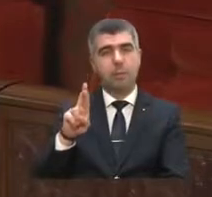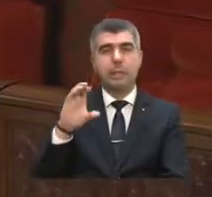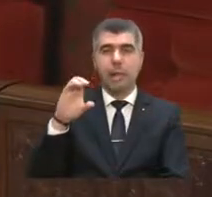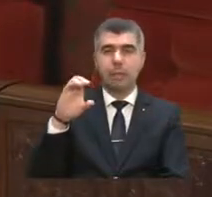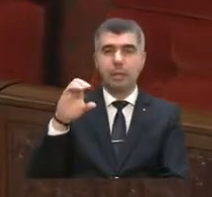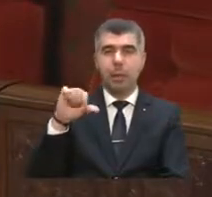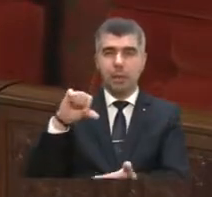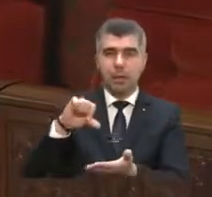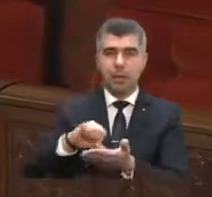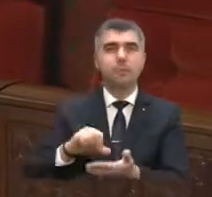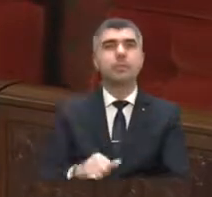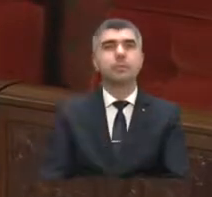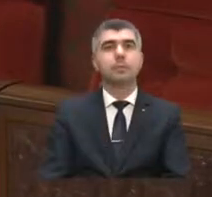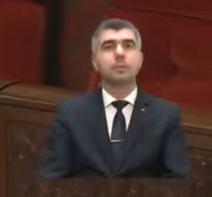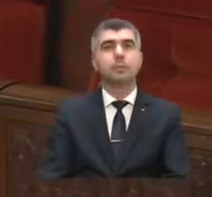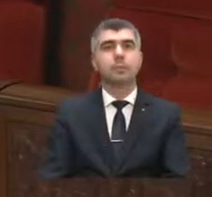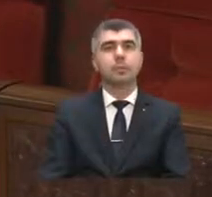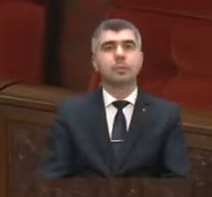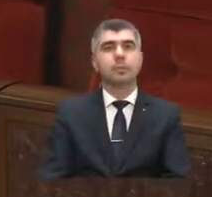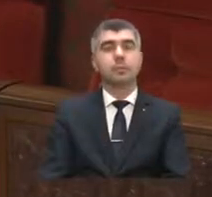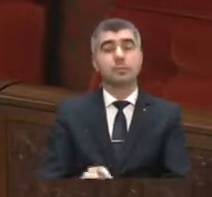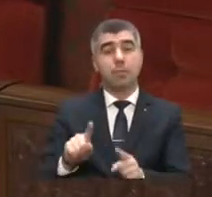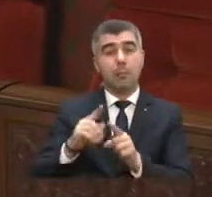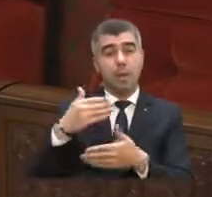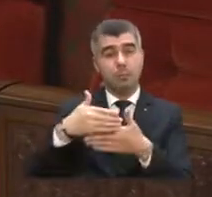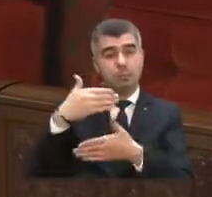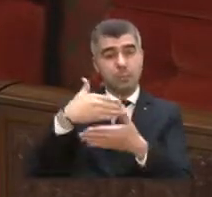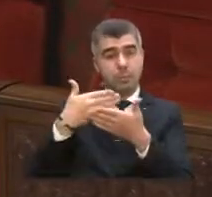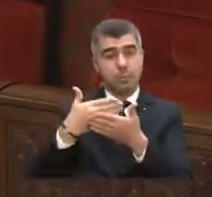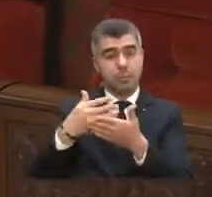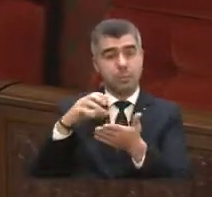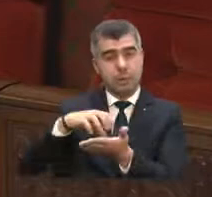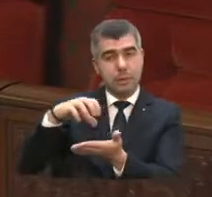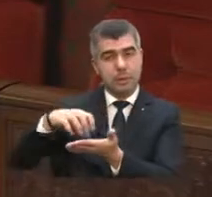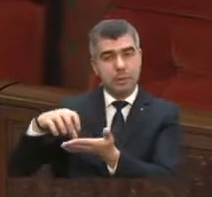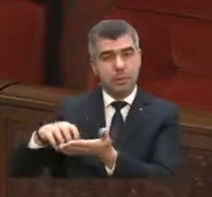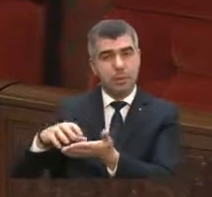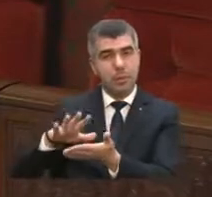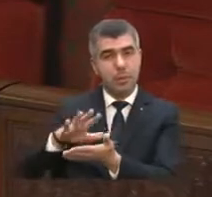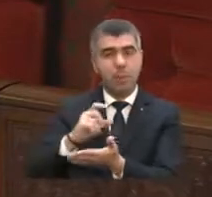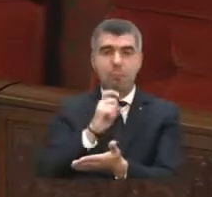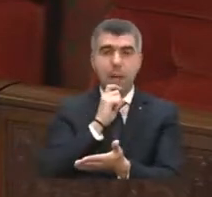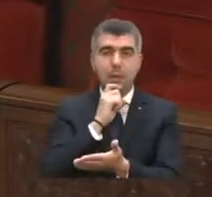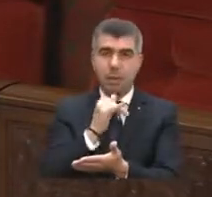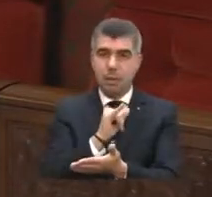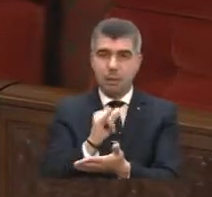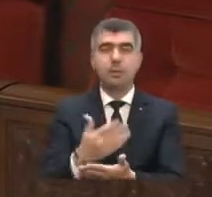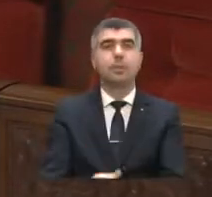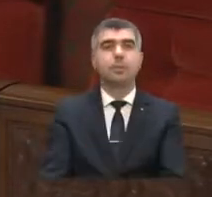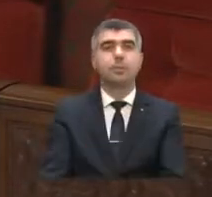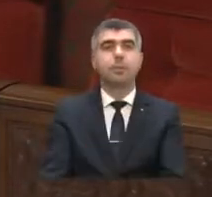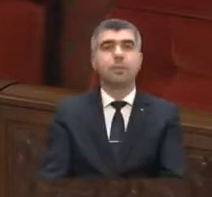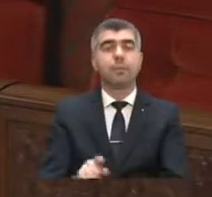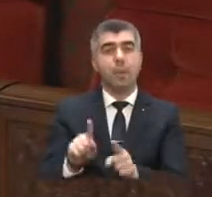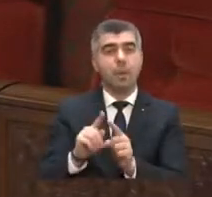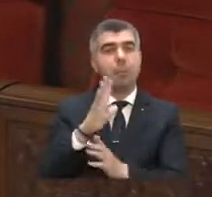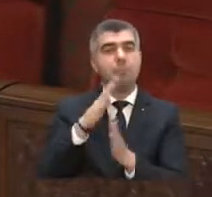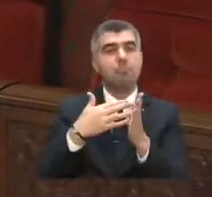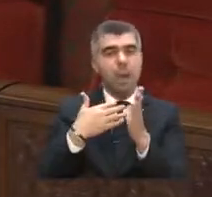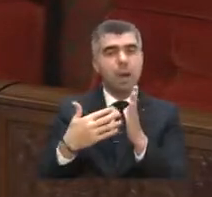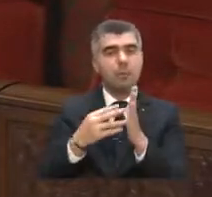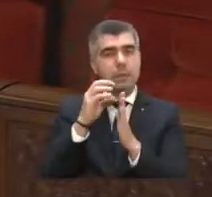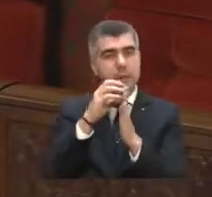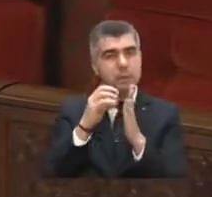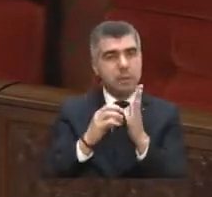والدار البيضاء المسافرين. أما فيما يتعلق ببرنامج تأهيل المحطات التي لم يتم تحديثها بعد، فتجدر الإشارة إلى أنه قد تمت برمجتها بغلاف